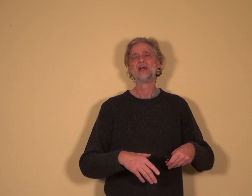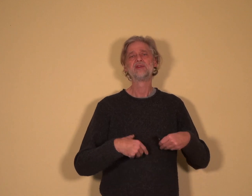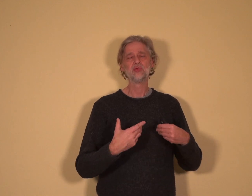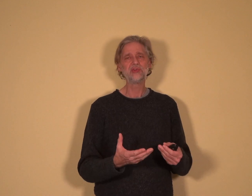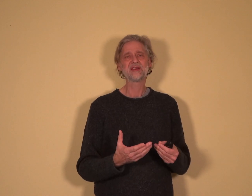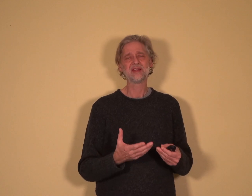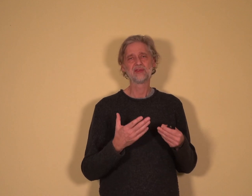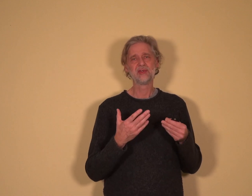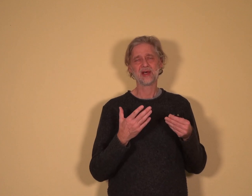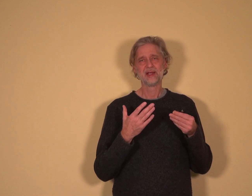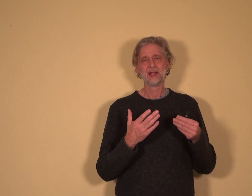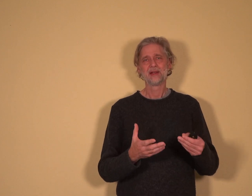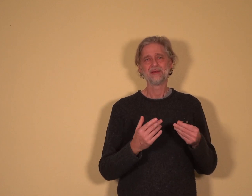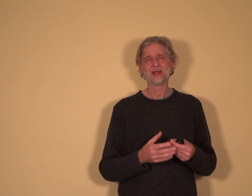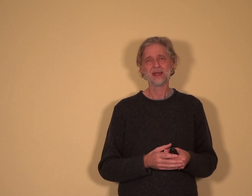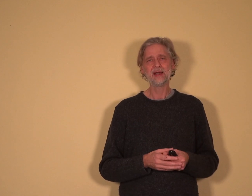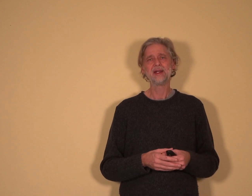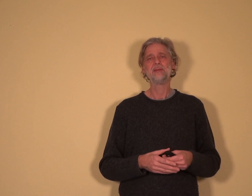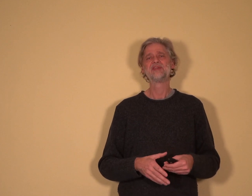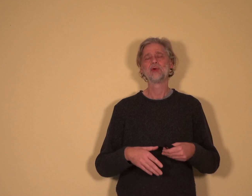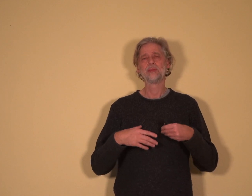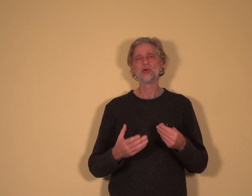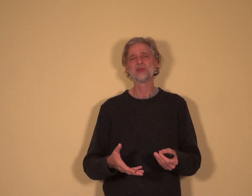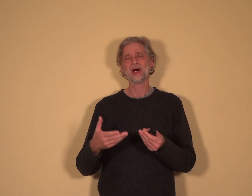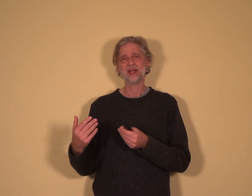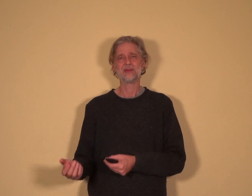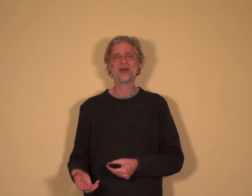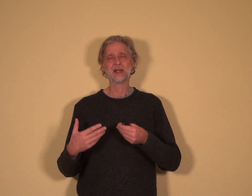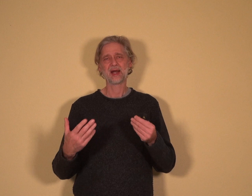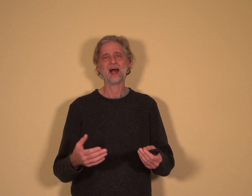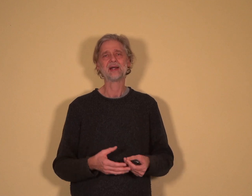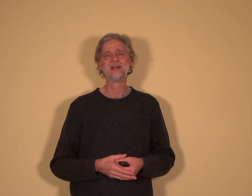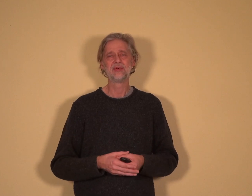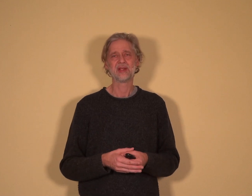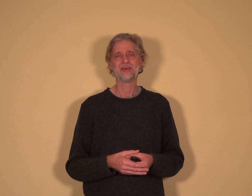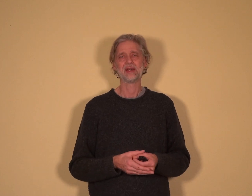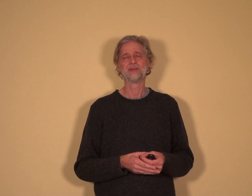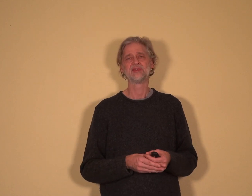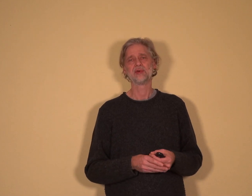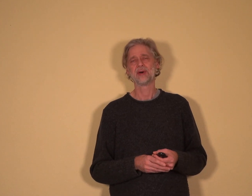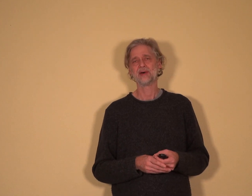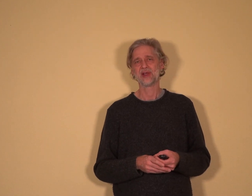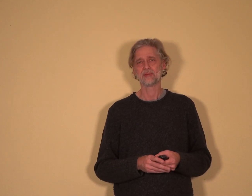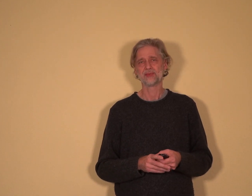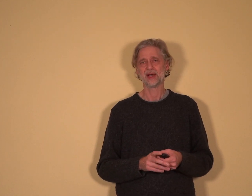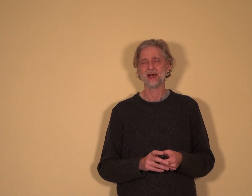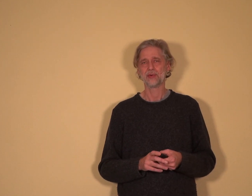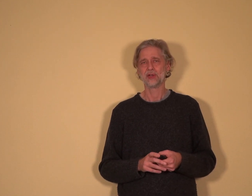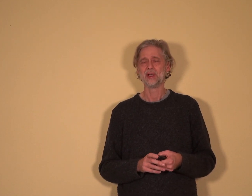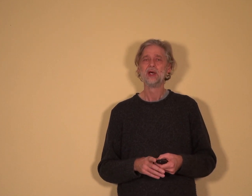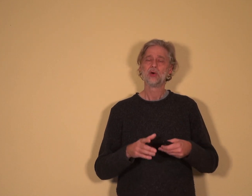sondern zusätzlich zu dieser geringeren Emission muss noch ein aktives Entfernen von CO2 aus der